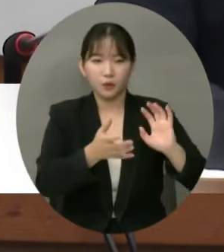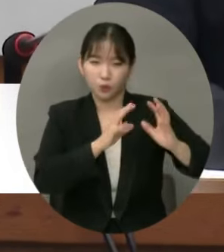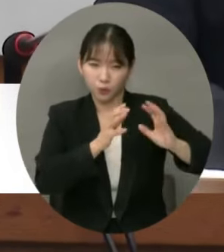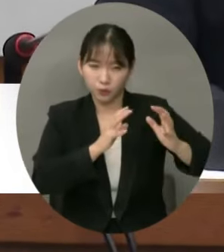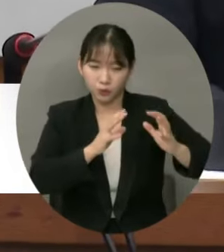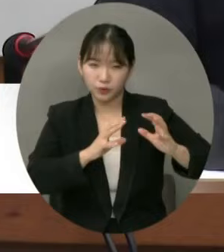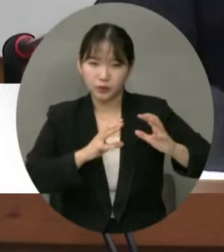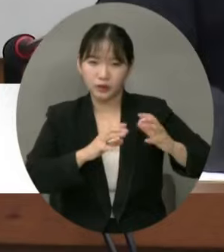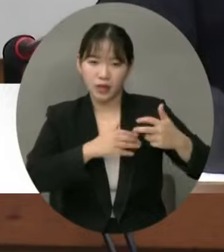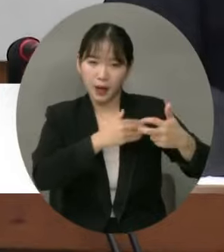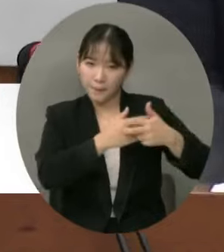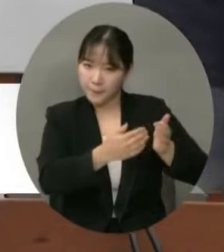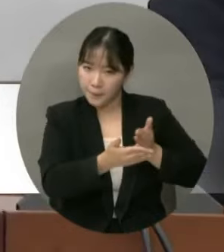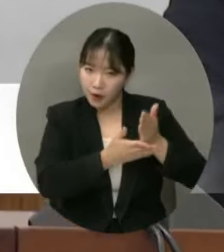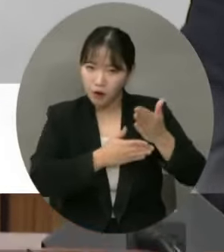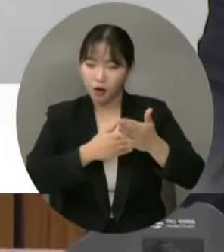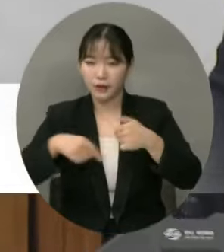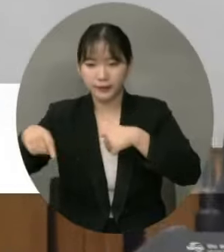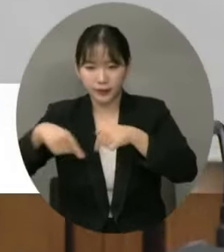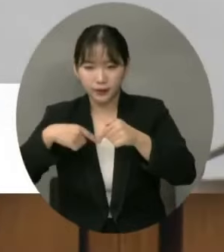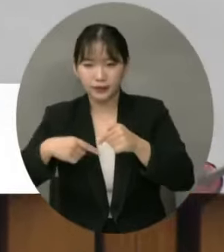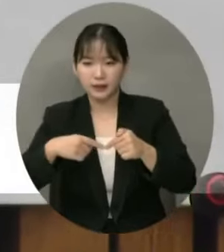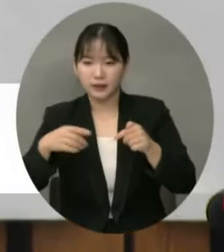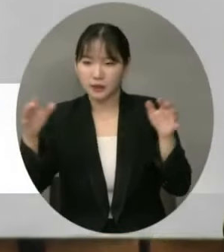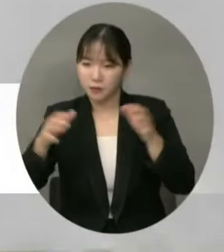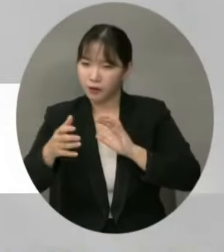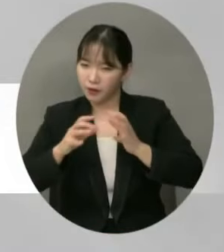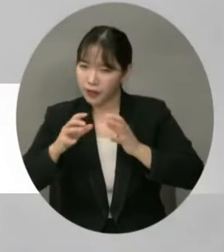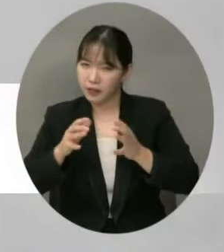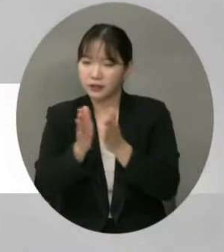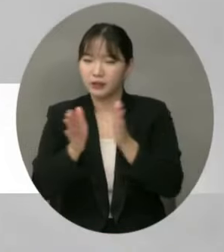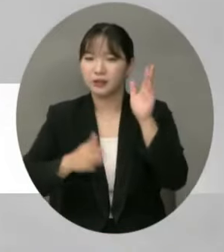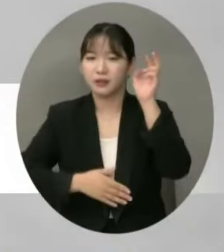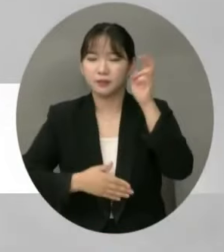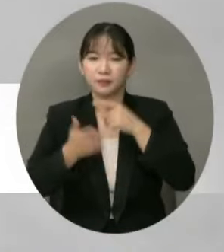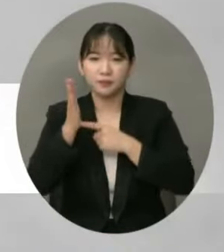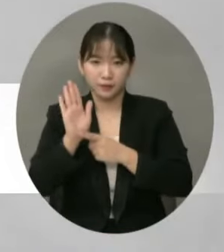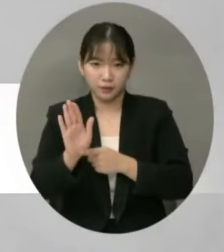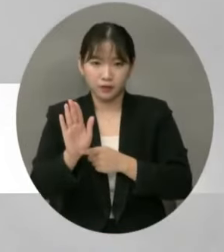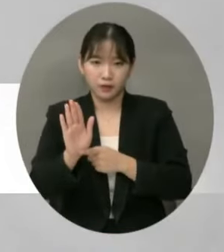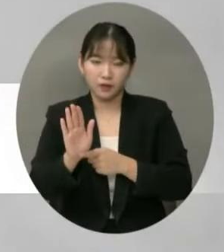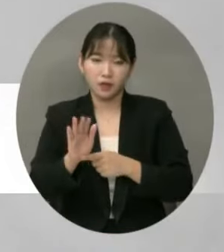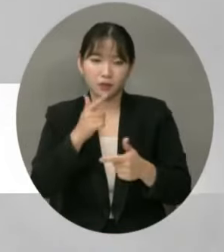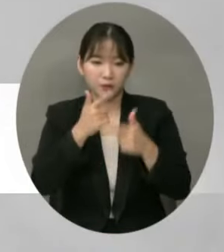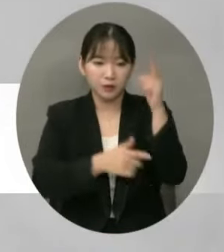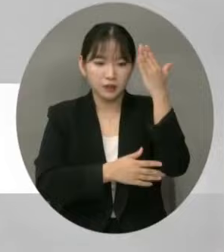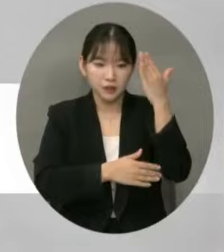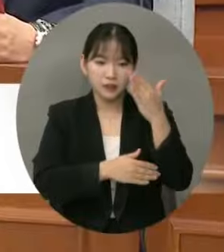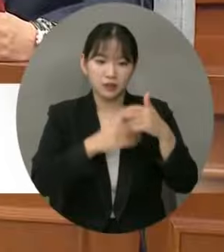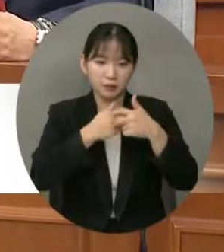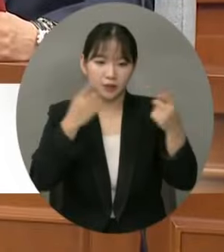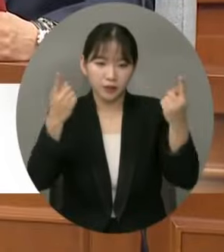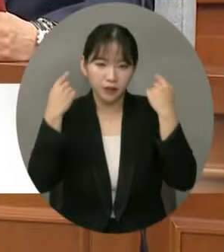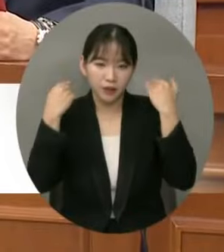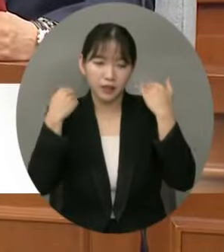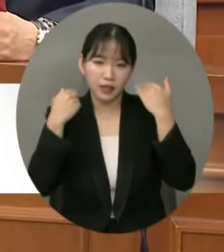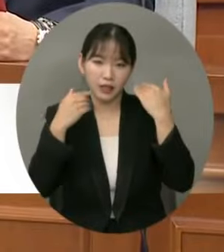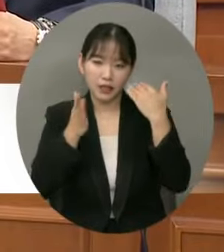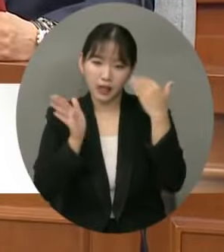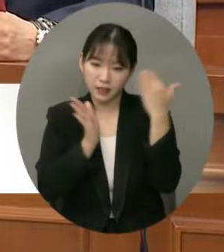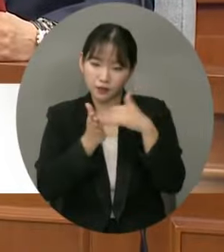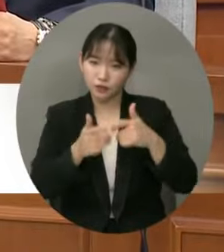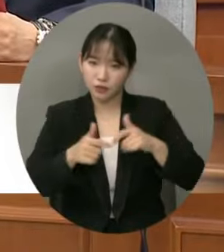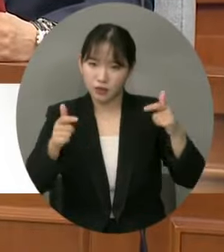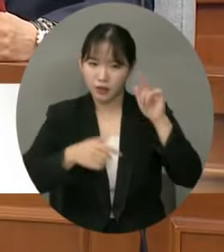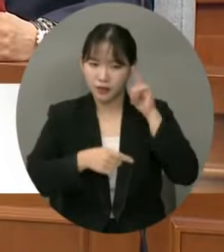의정협의체 가동 등의 초읽기에 들어갔다는 관측이 나오고 있습니다 목포시는 의대 증원이 내년 수준에서 멈출 경우 전남